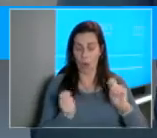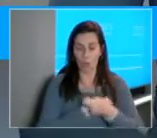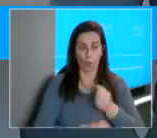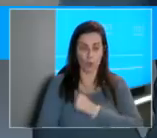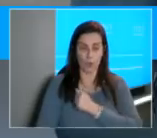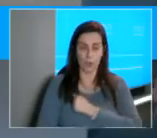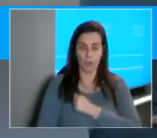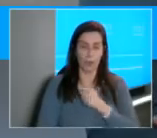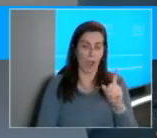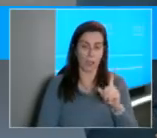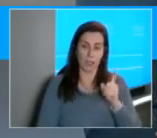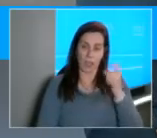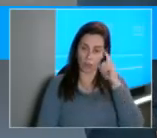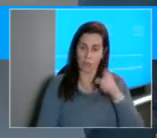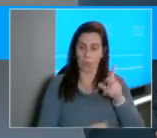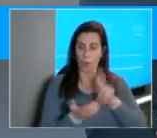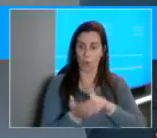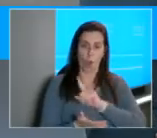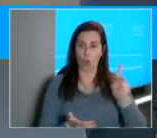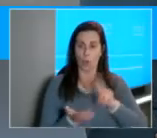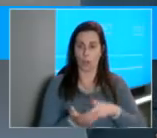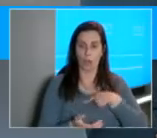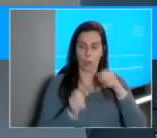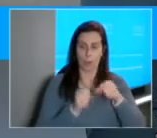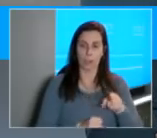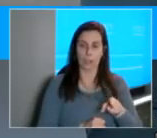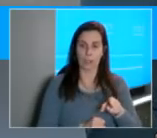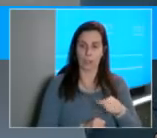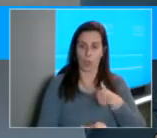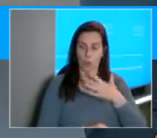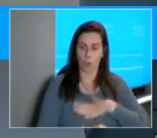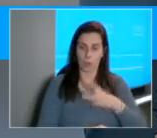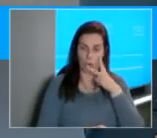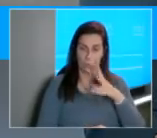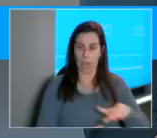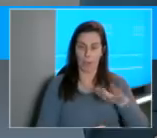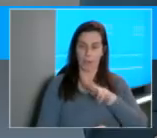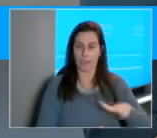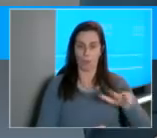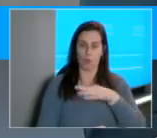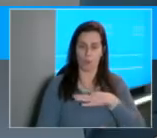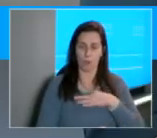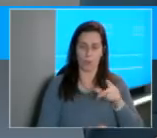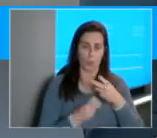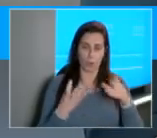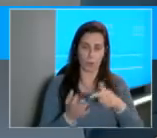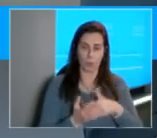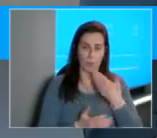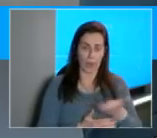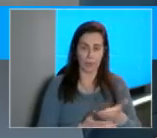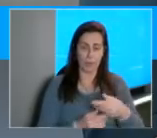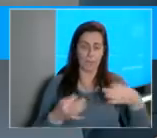בתשובה, אז צריך לחשוב האם זה נכון או לא נכון. אני לא בטוח שזה ככה אנחנו רוצים לראות את המרחב הציבורי שלנו. זה לא משנה אם מחלקים